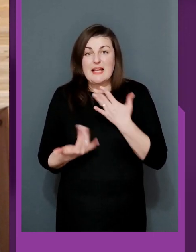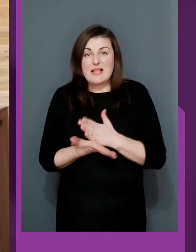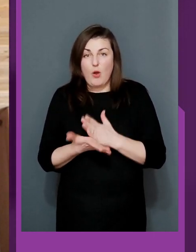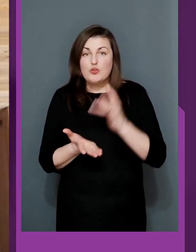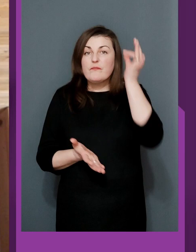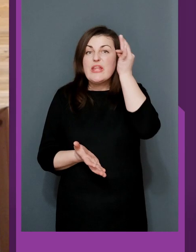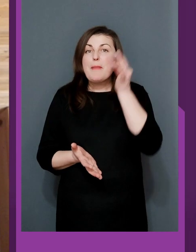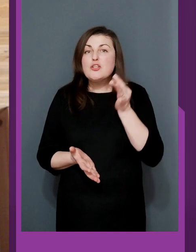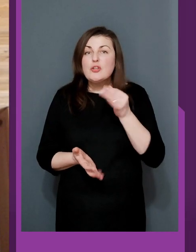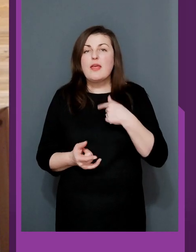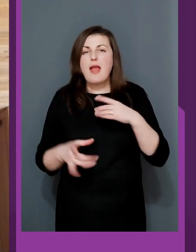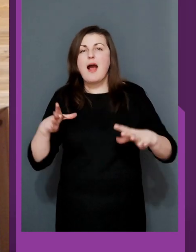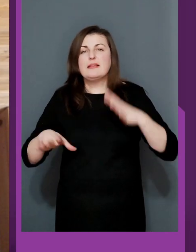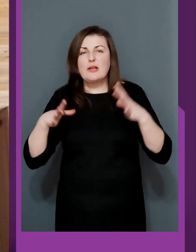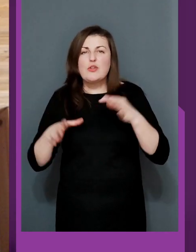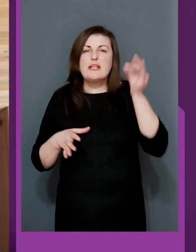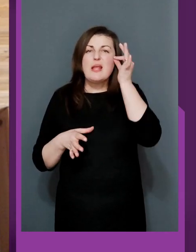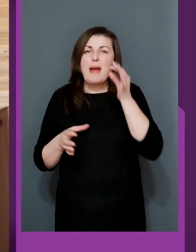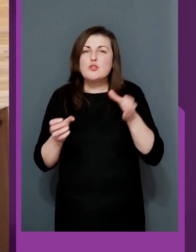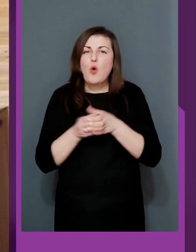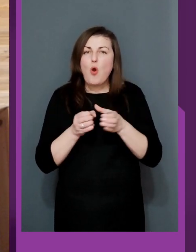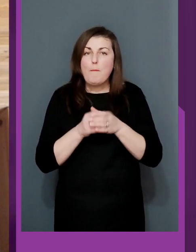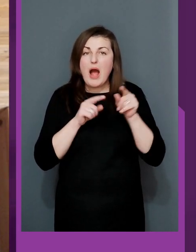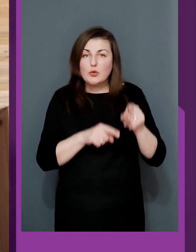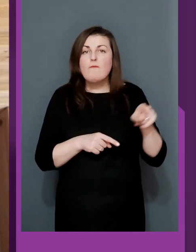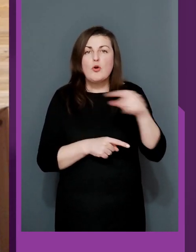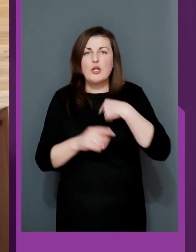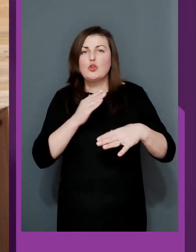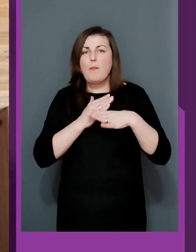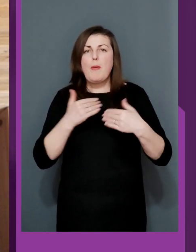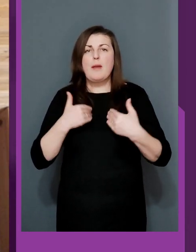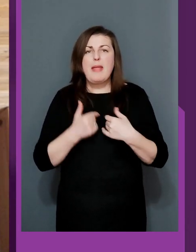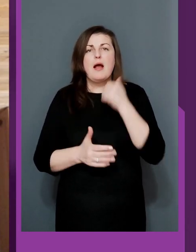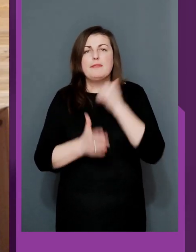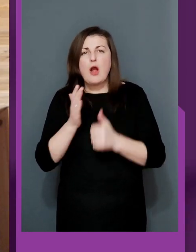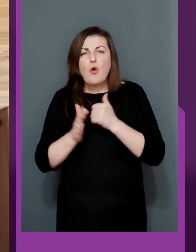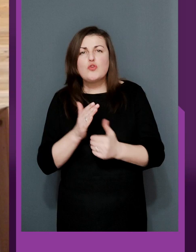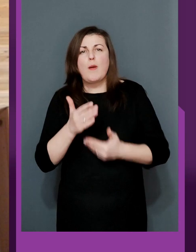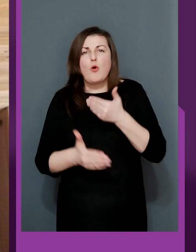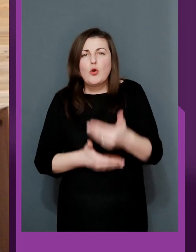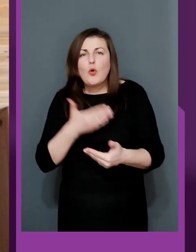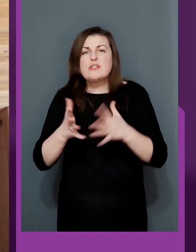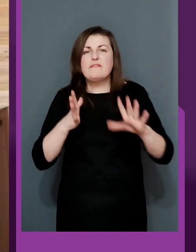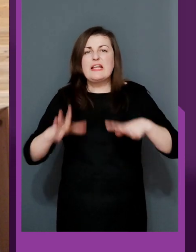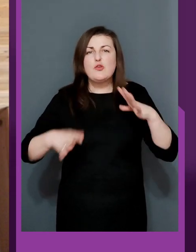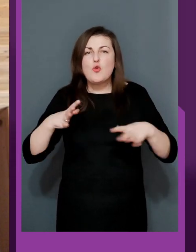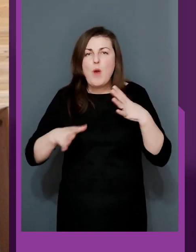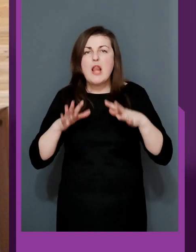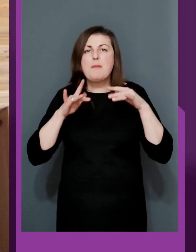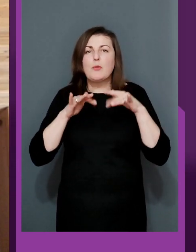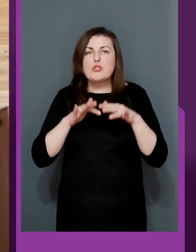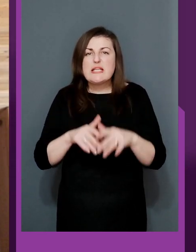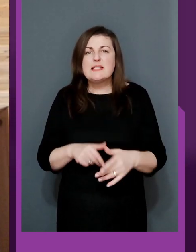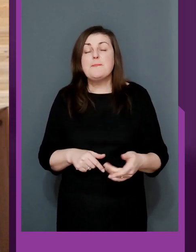знаходжуся в Німеччині Я тренуюся з німецькою командою вони допомагають мені на кожному кроці в тренувальному